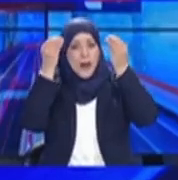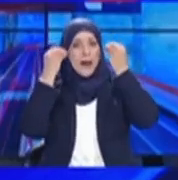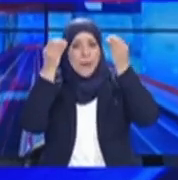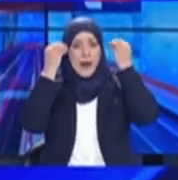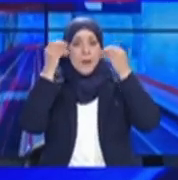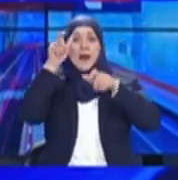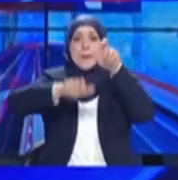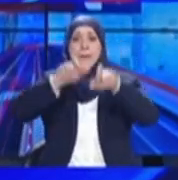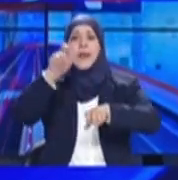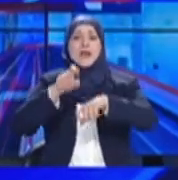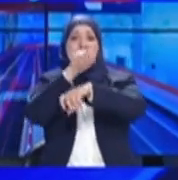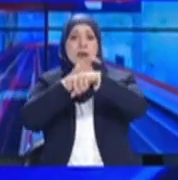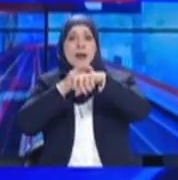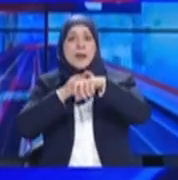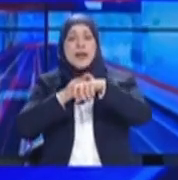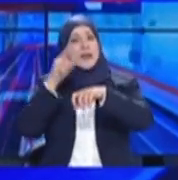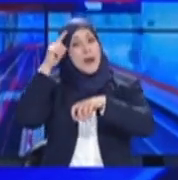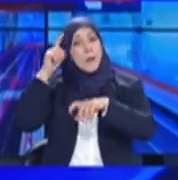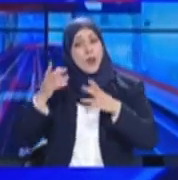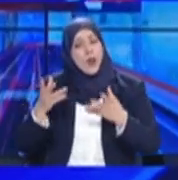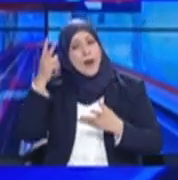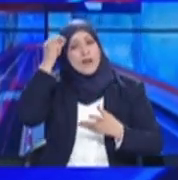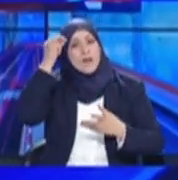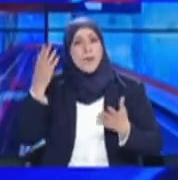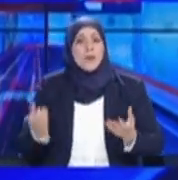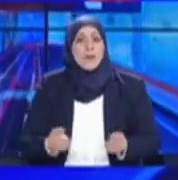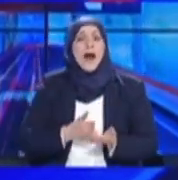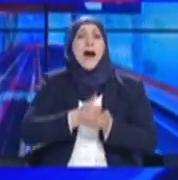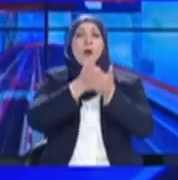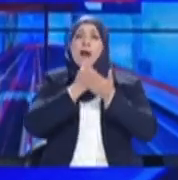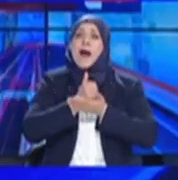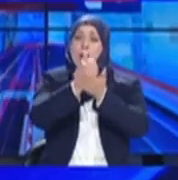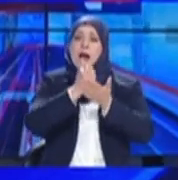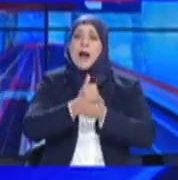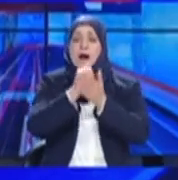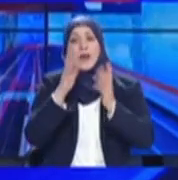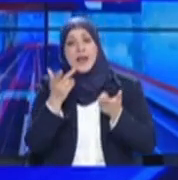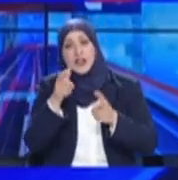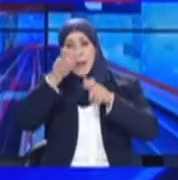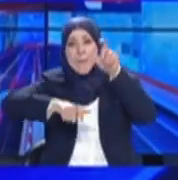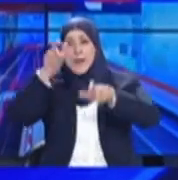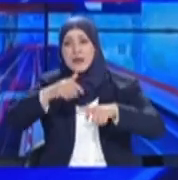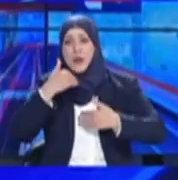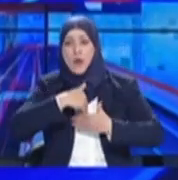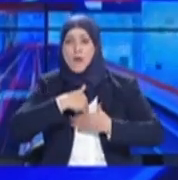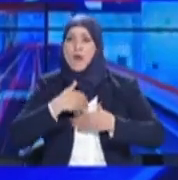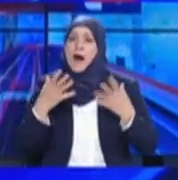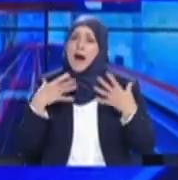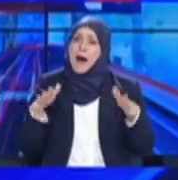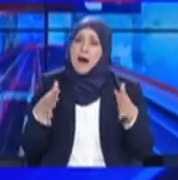دفع معنوي للاعوام فالظرف هذا الخطر انا اشوف اللي يعيشوا في حاله كبيره